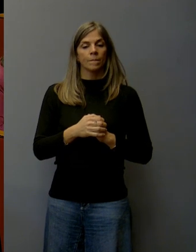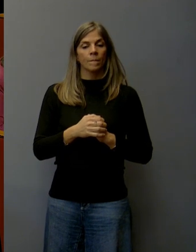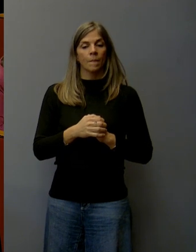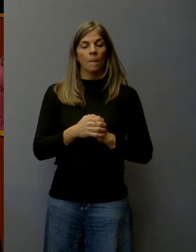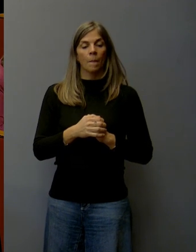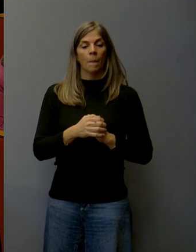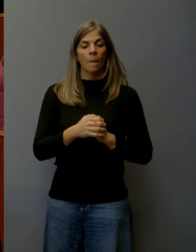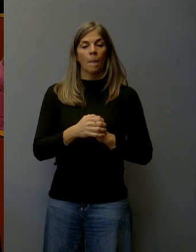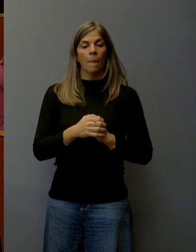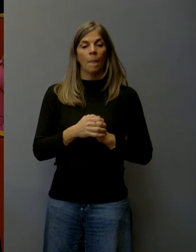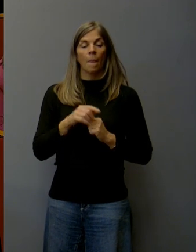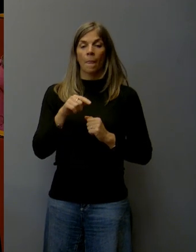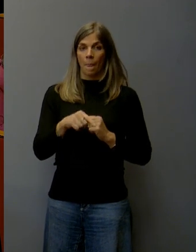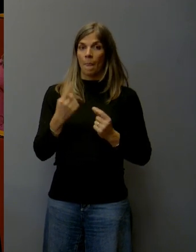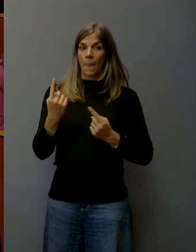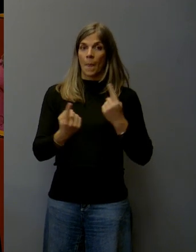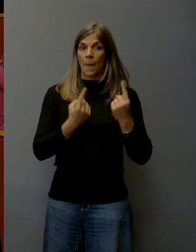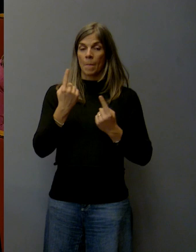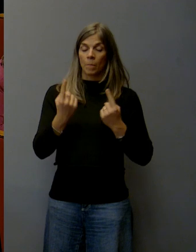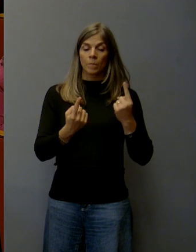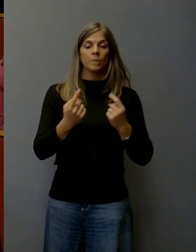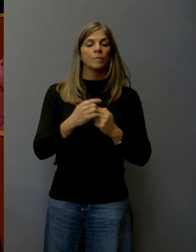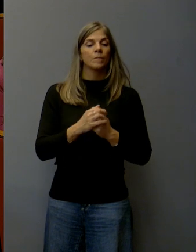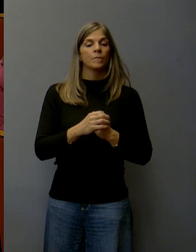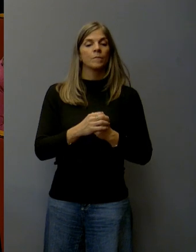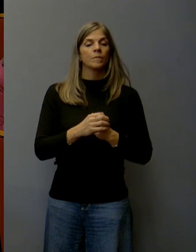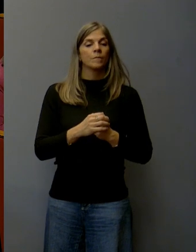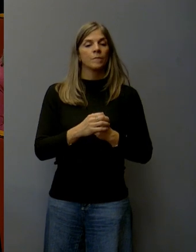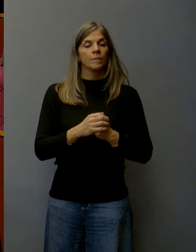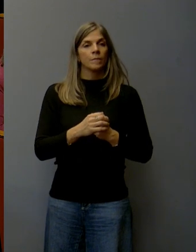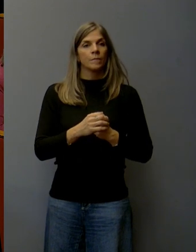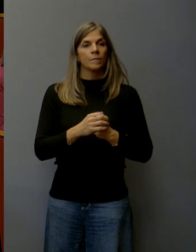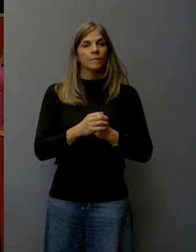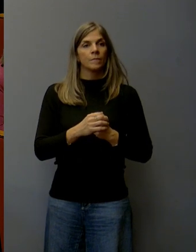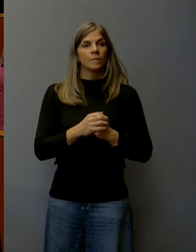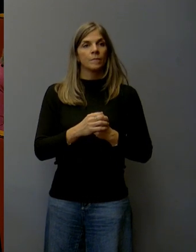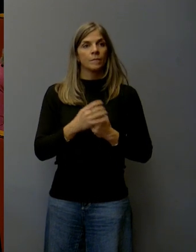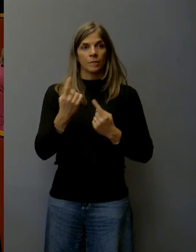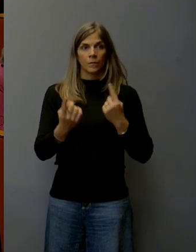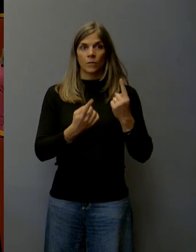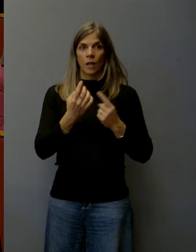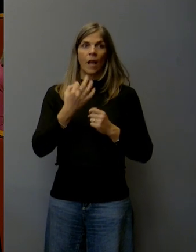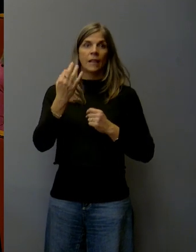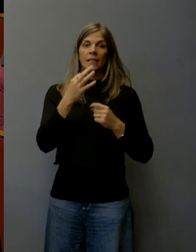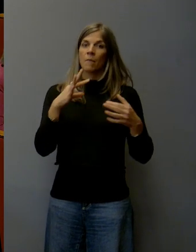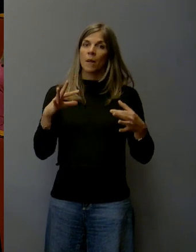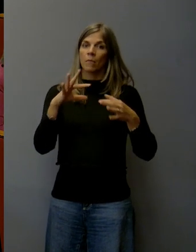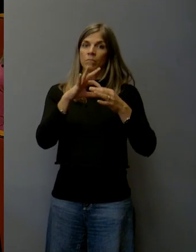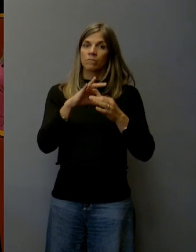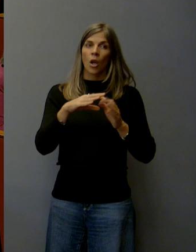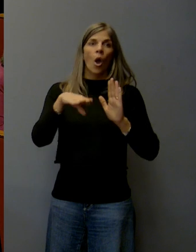in questo caso la mia premessa chiaramente fa sempre riferimento al alle linee programmatiche